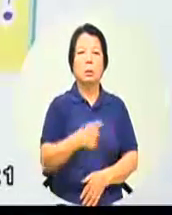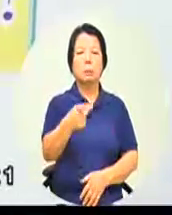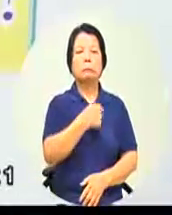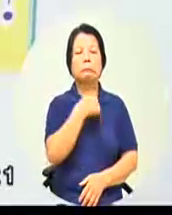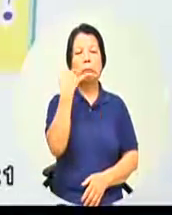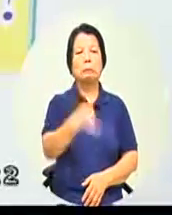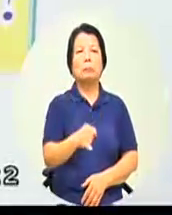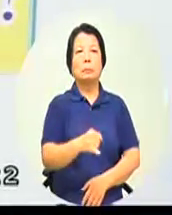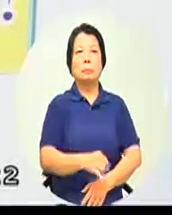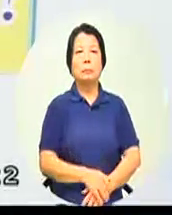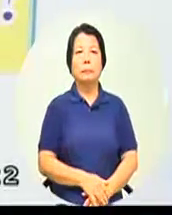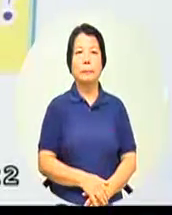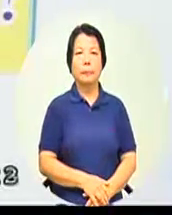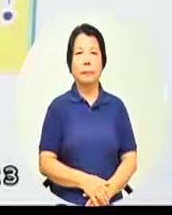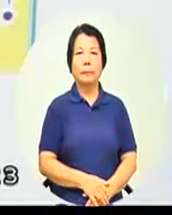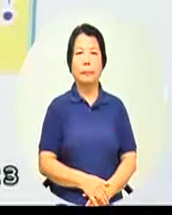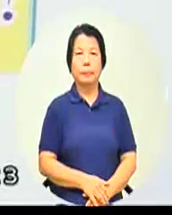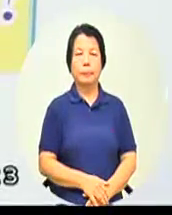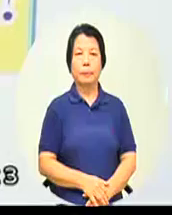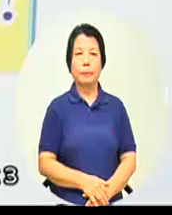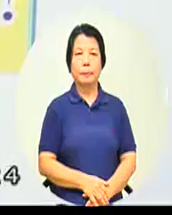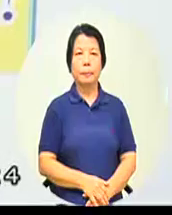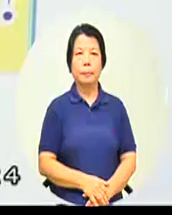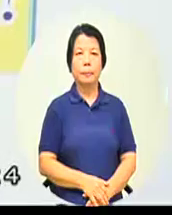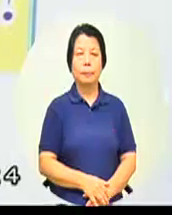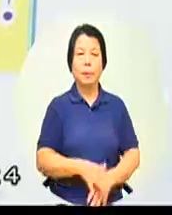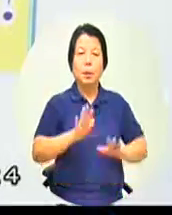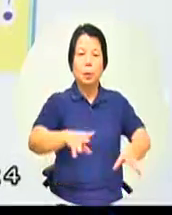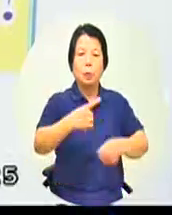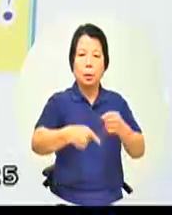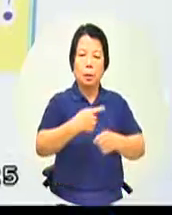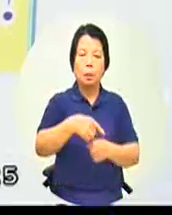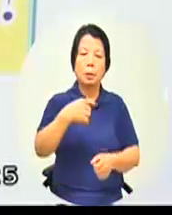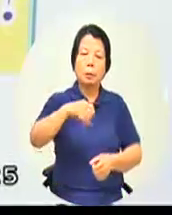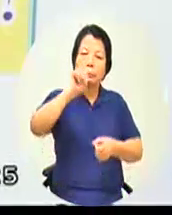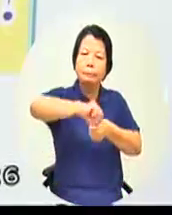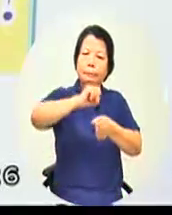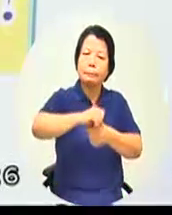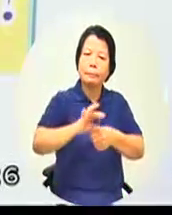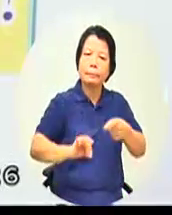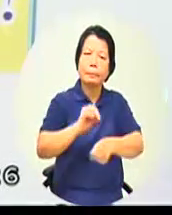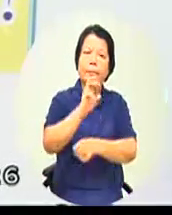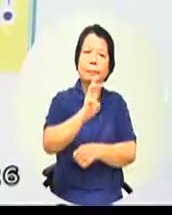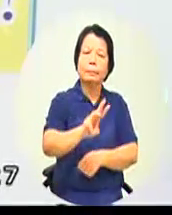嘛！好啦，你即马阁今年阁去三炮，有啥物意义呢？